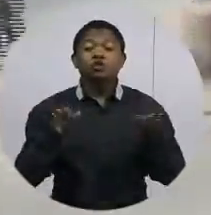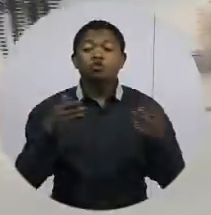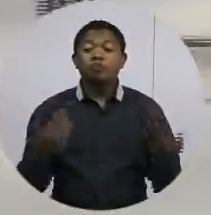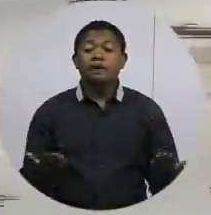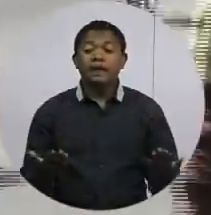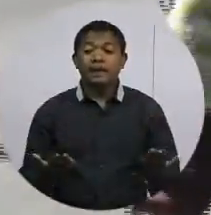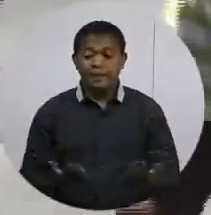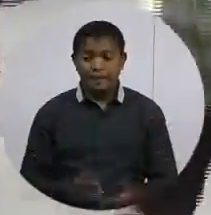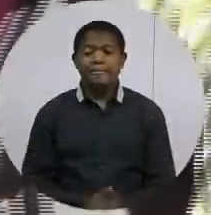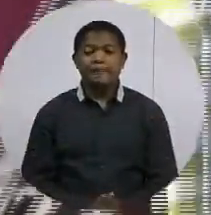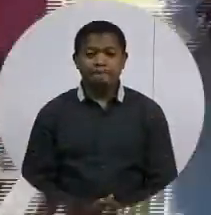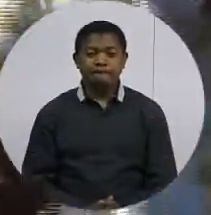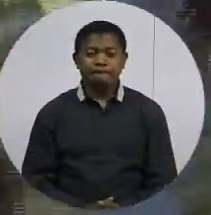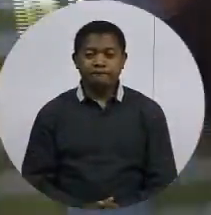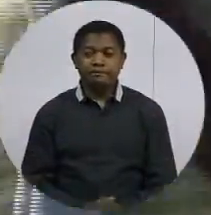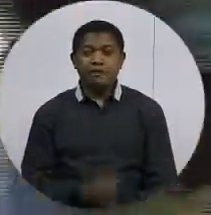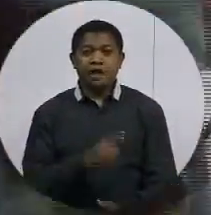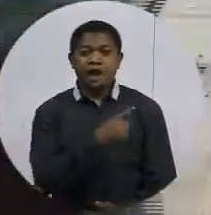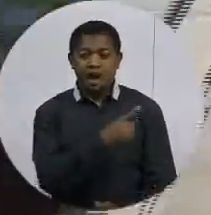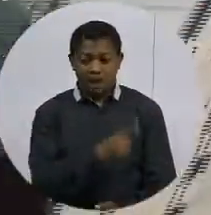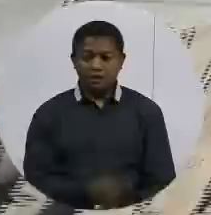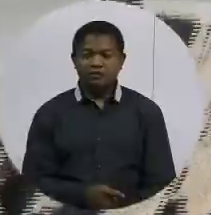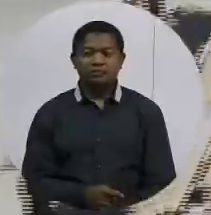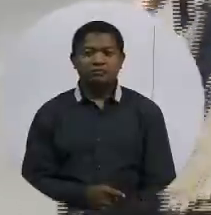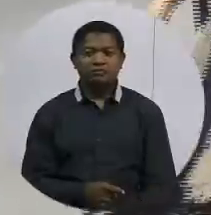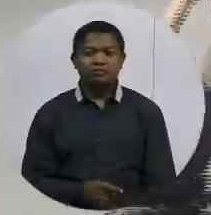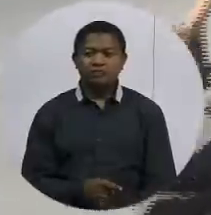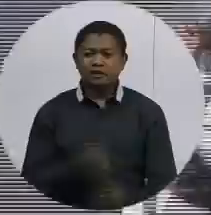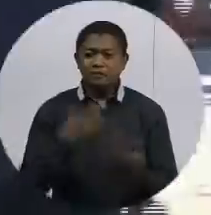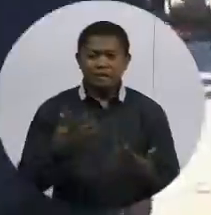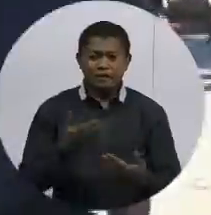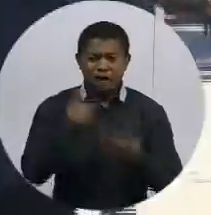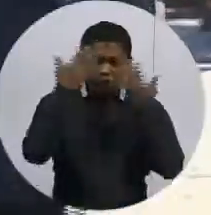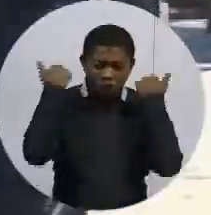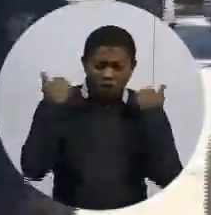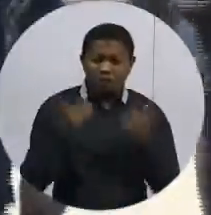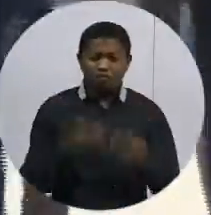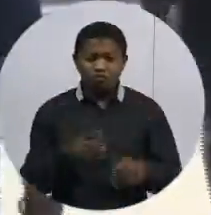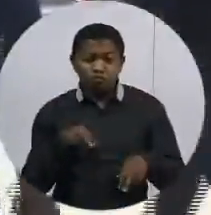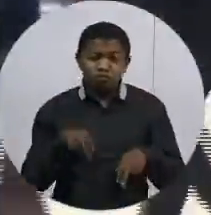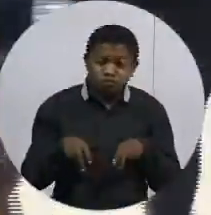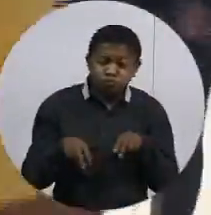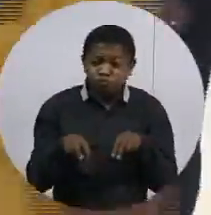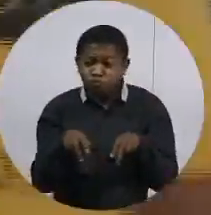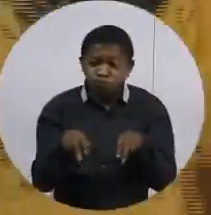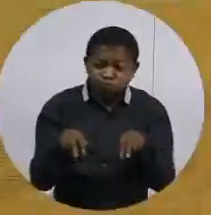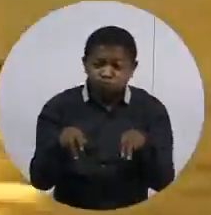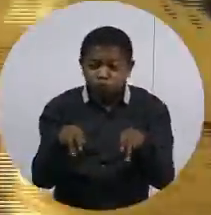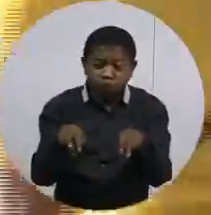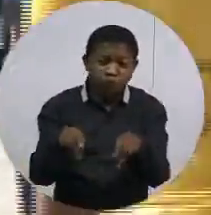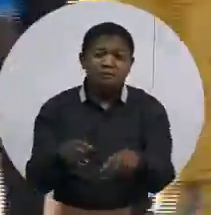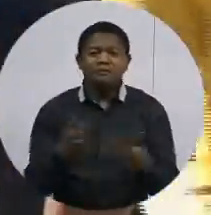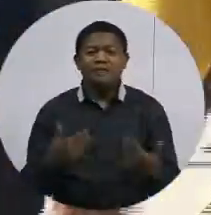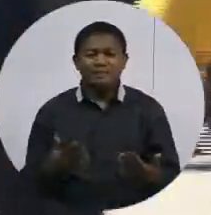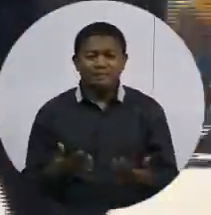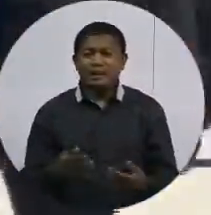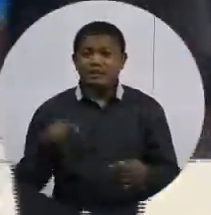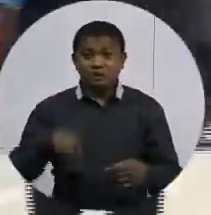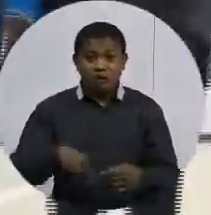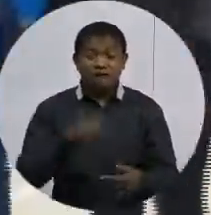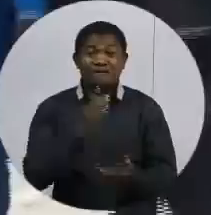mitatao fonana mbola misy ireo taraiky an-dalana hamonjy fodiana. Na migadona aza ny ora tsy tokony ivoahana ny trano